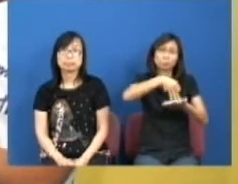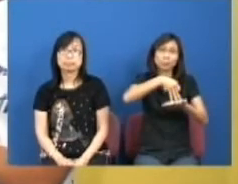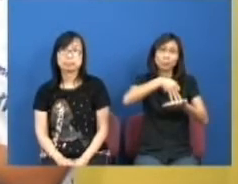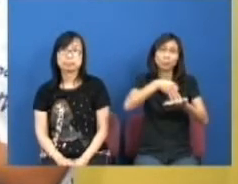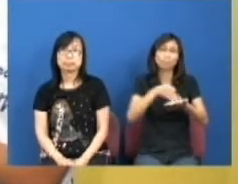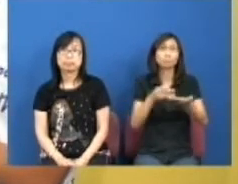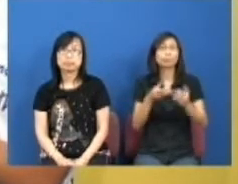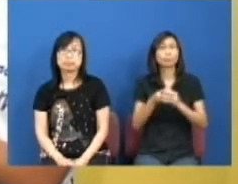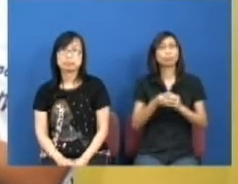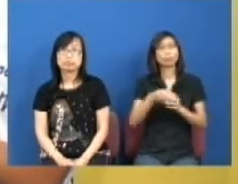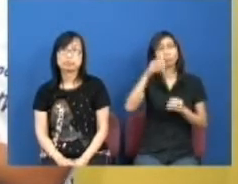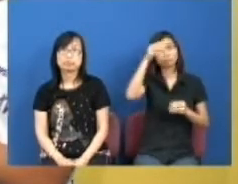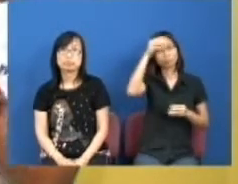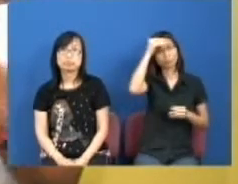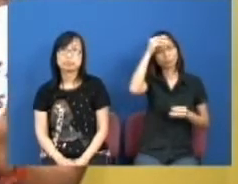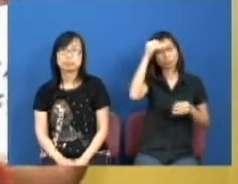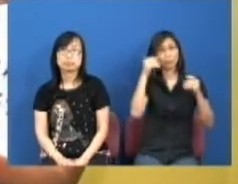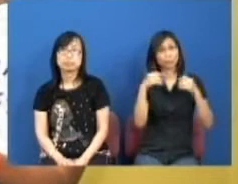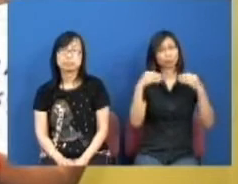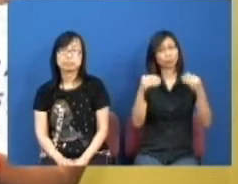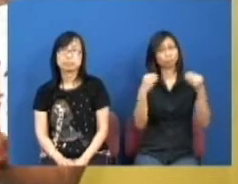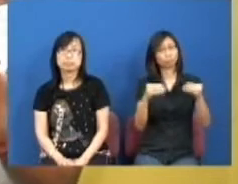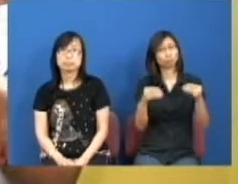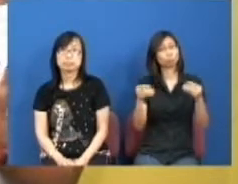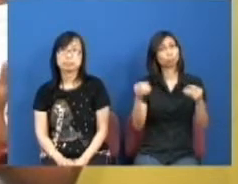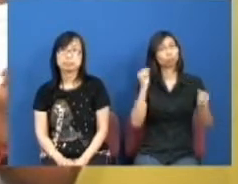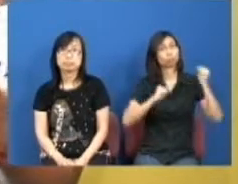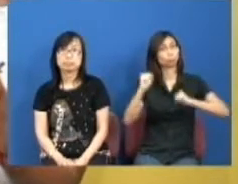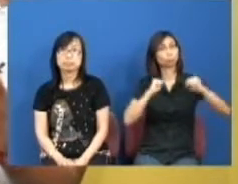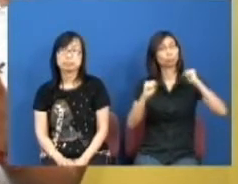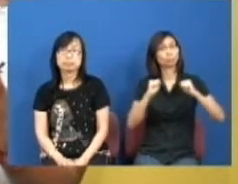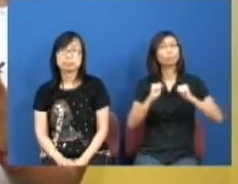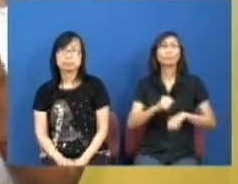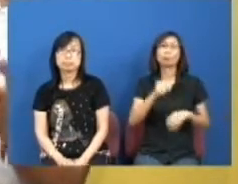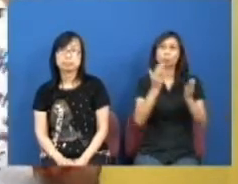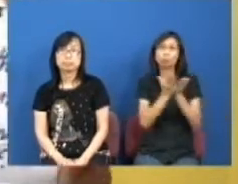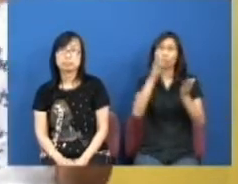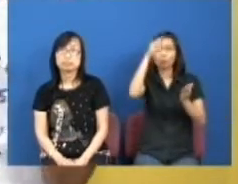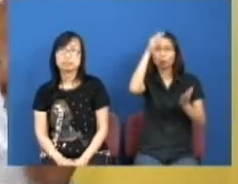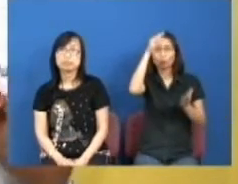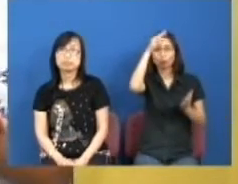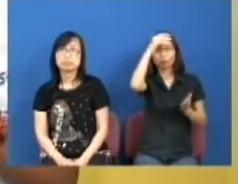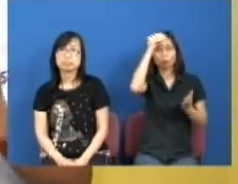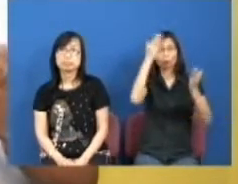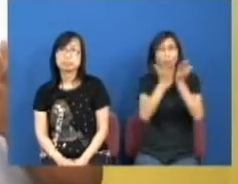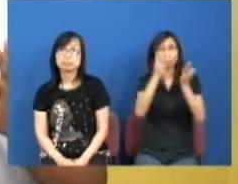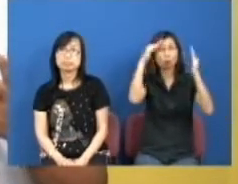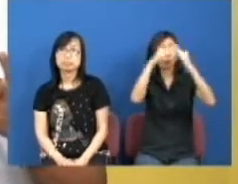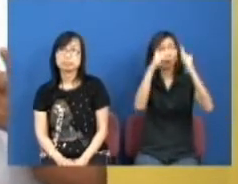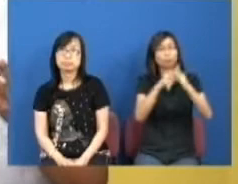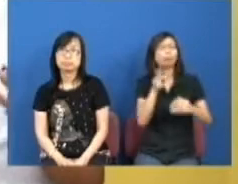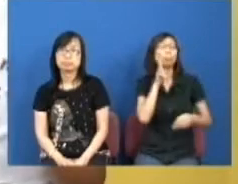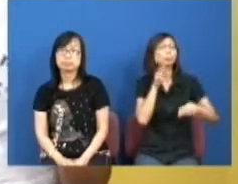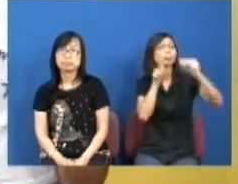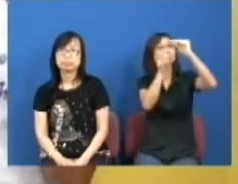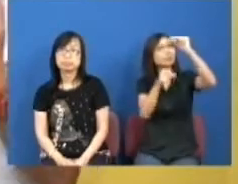嘅學習活動。即係唔係一定要參與一啲學校指定，譬如話一啲七一回歸慶典就叫做